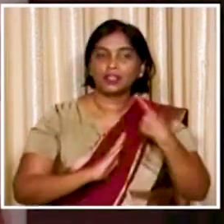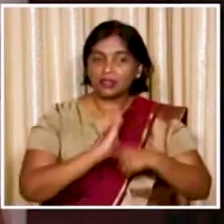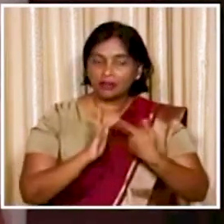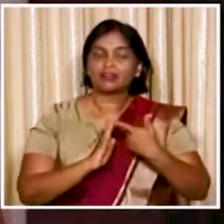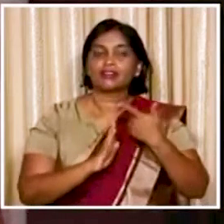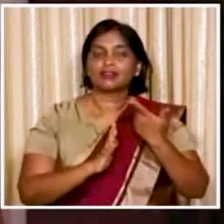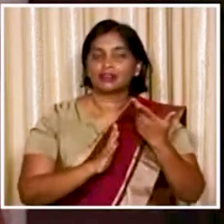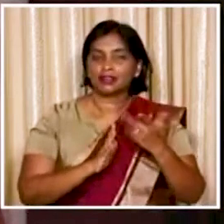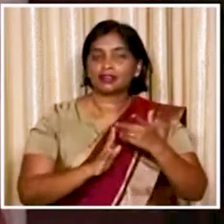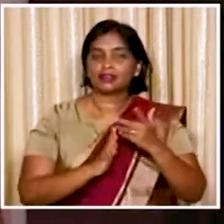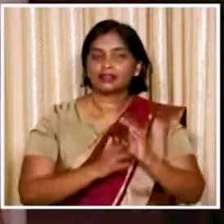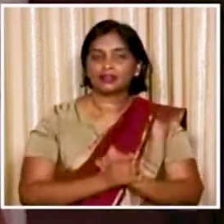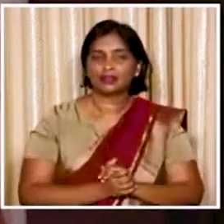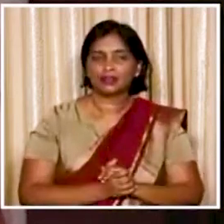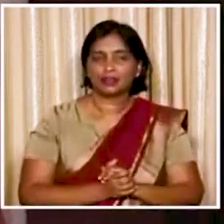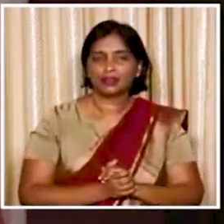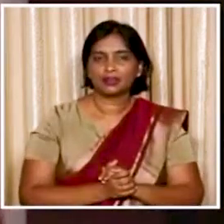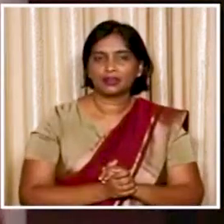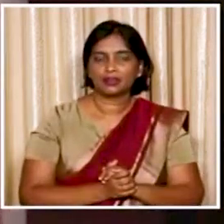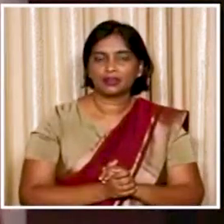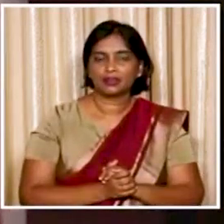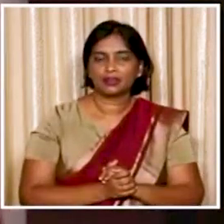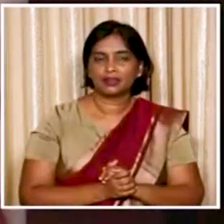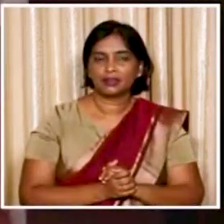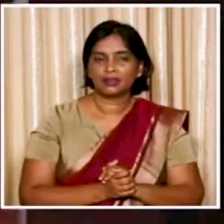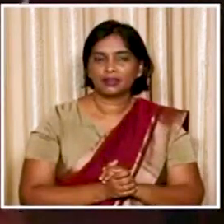වෙනුවෙන් ජන අනේ කේන්දරේ අහගෙන ඉන්න.